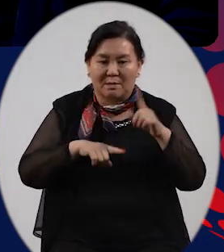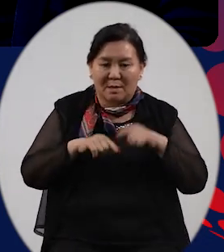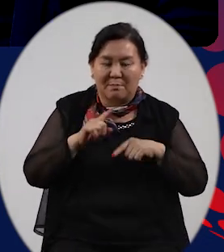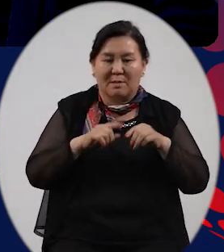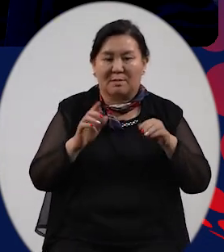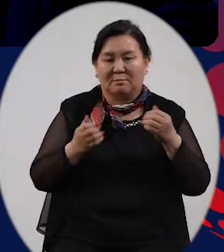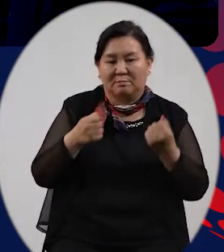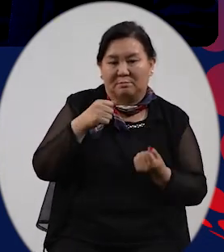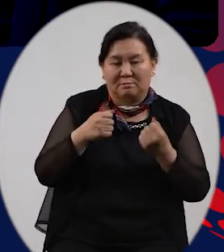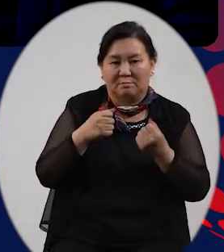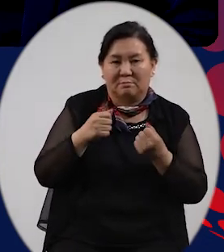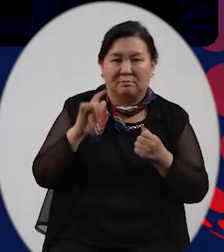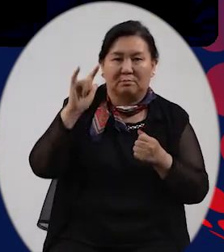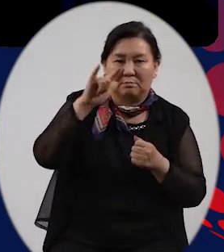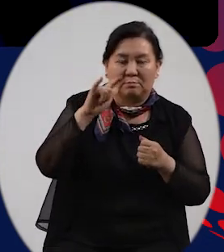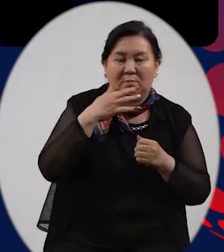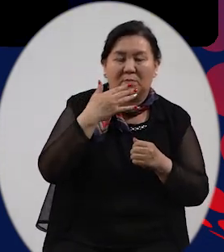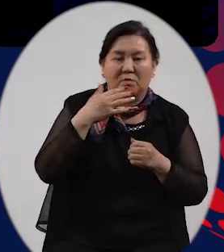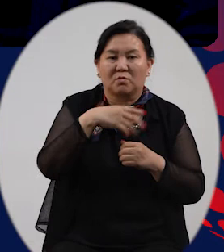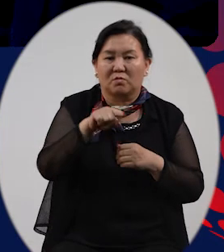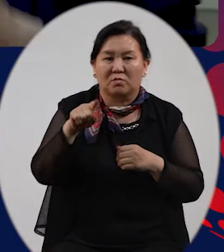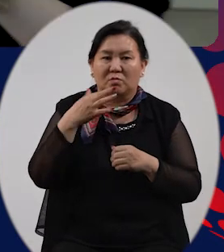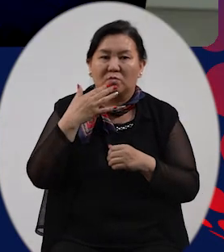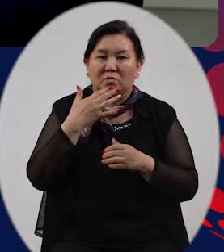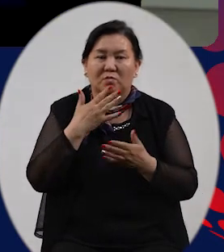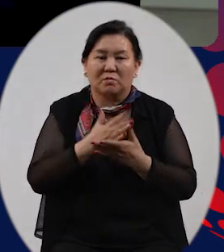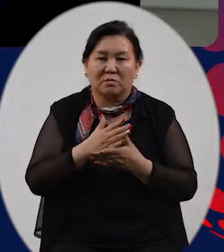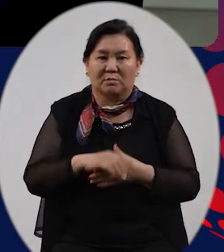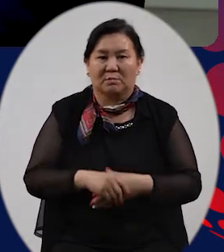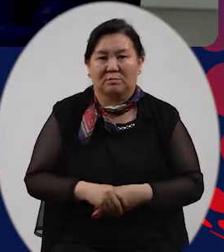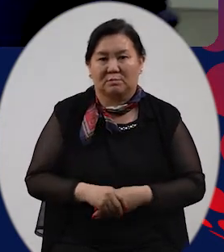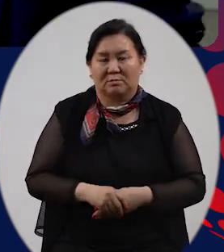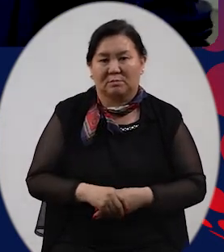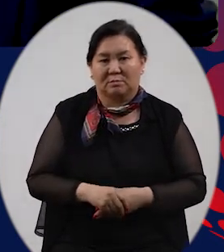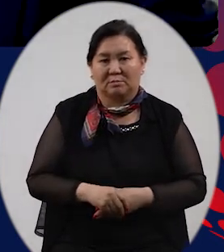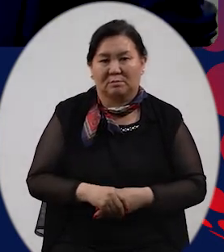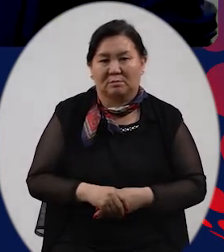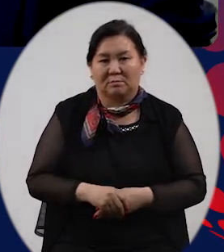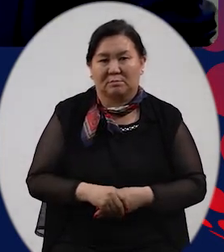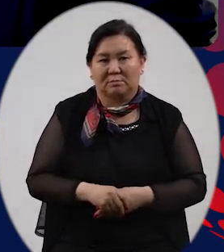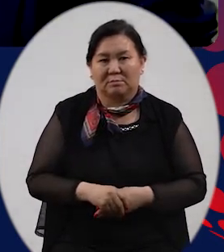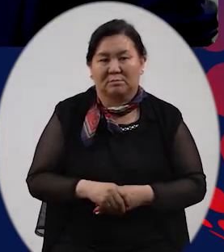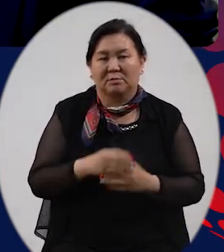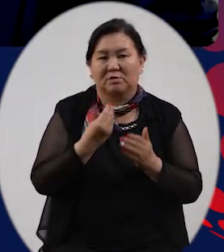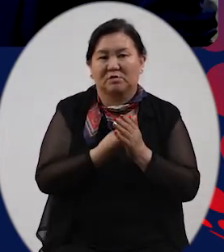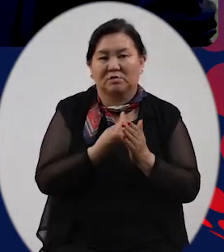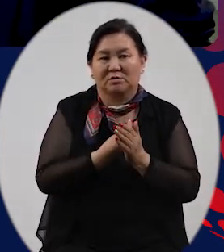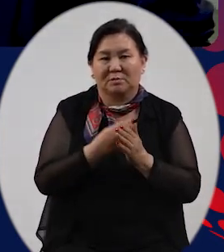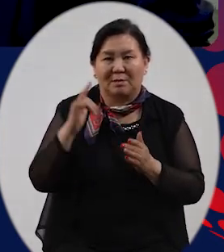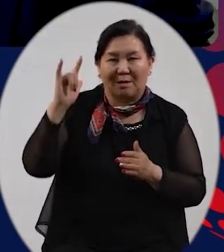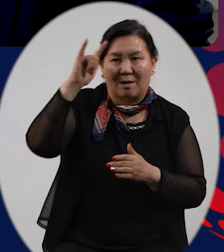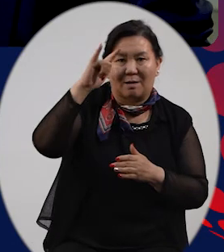нөхцлөөр тээвэрлэгдэж байгаа гэдгээс шалтгаалаад өөр өөр нөхцөлтэй байх нэ. Өөр өөр одоо загвартай бол байх нэ гэж ойлгож болно. Өөрөөр хэлэх юм бол